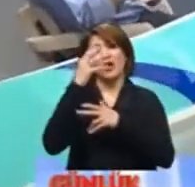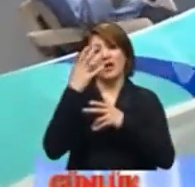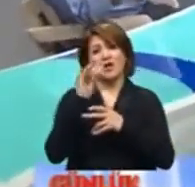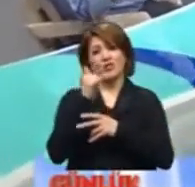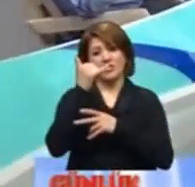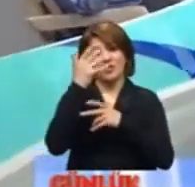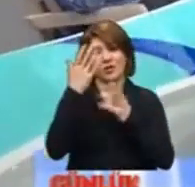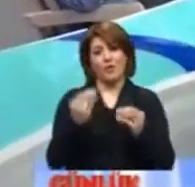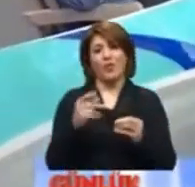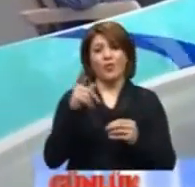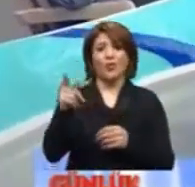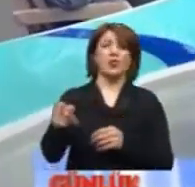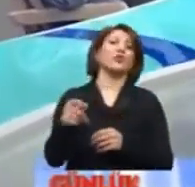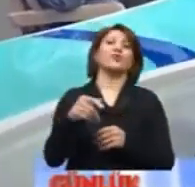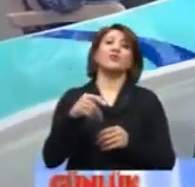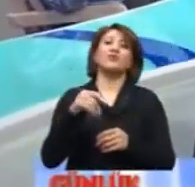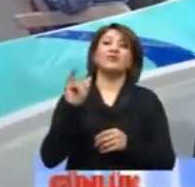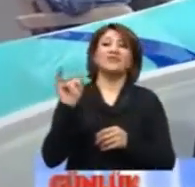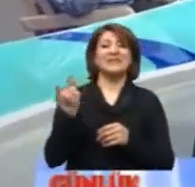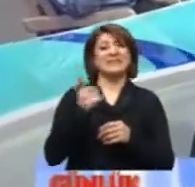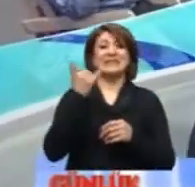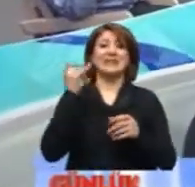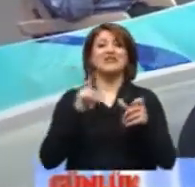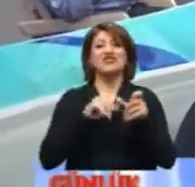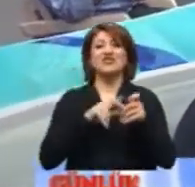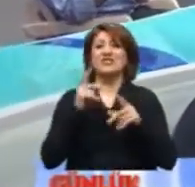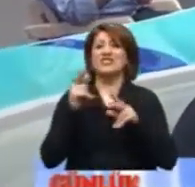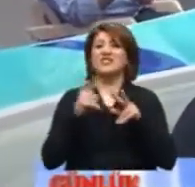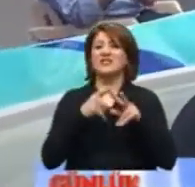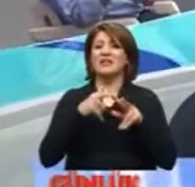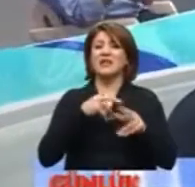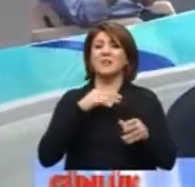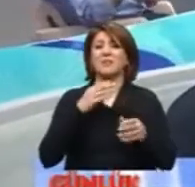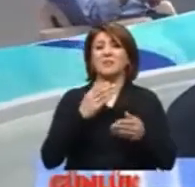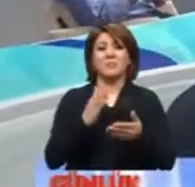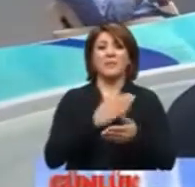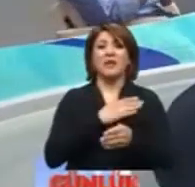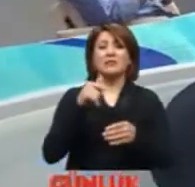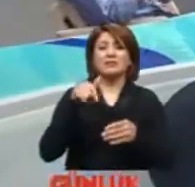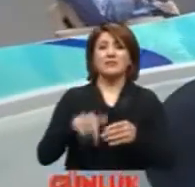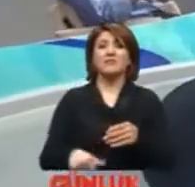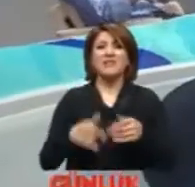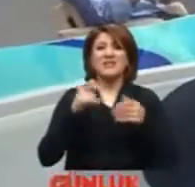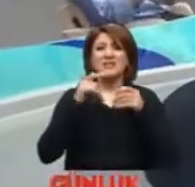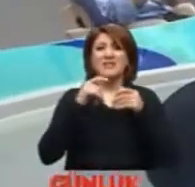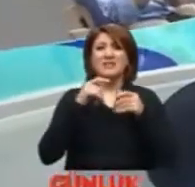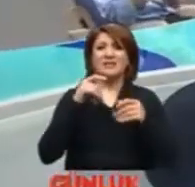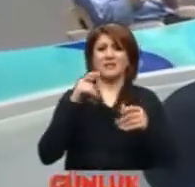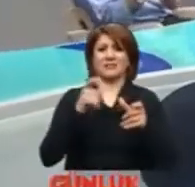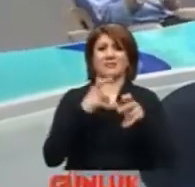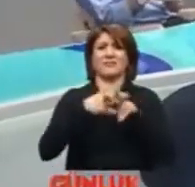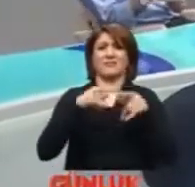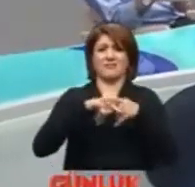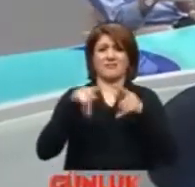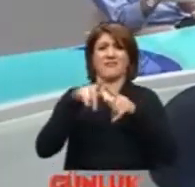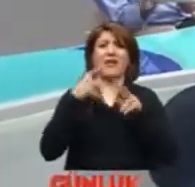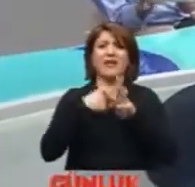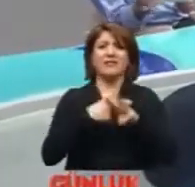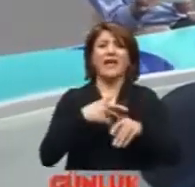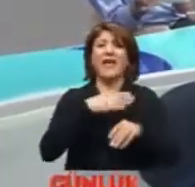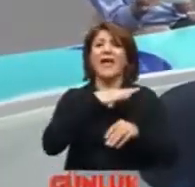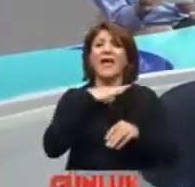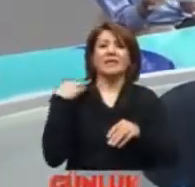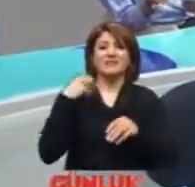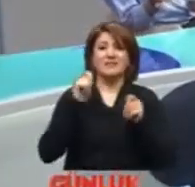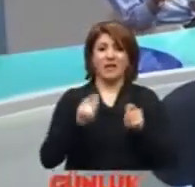transfer olduğunda sahte Drogba diye de Çin malı Drogba diye. Şimdi sahte et yapmışlar. Sahte et yapmışlar.